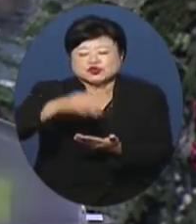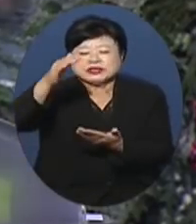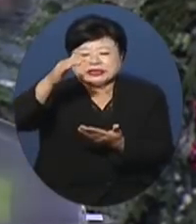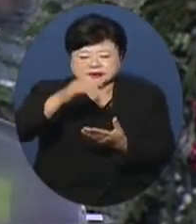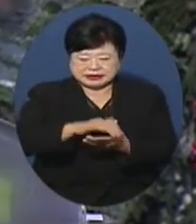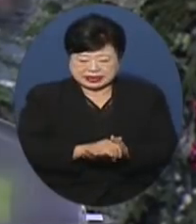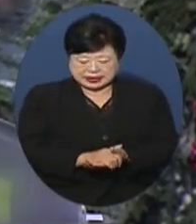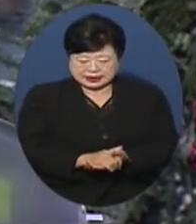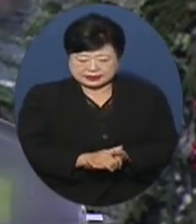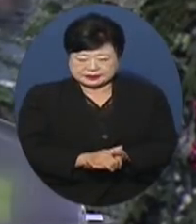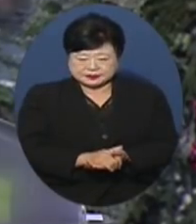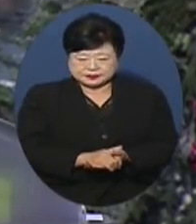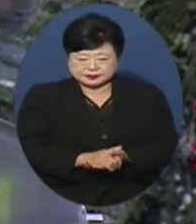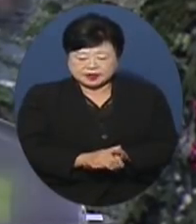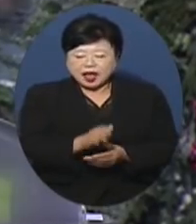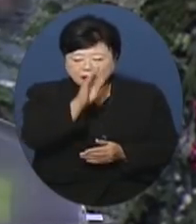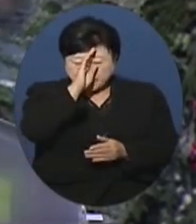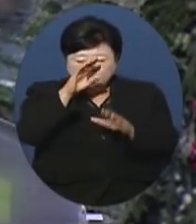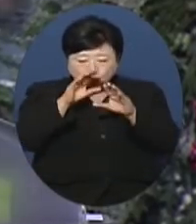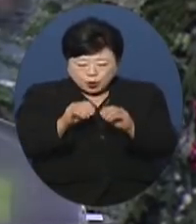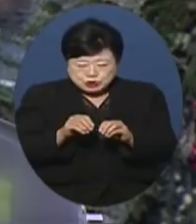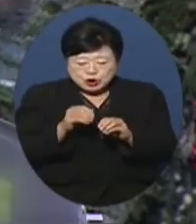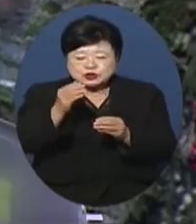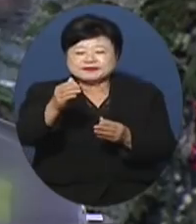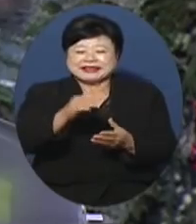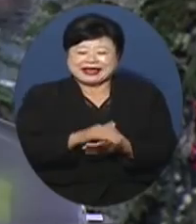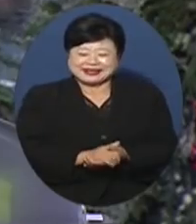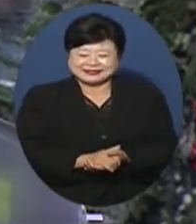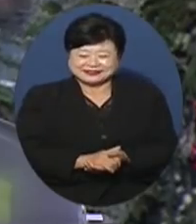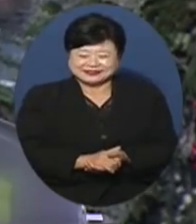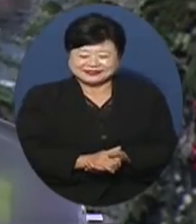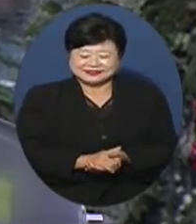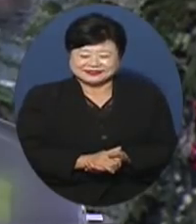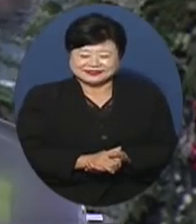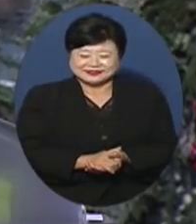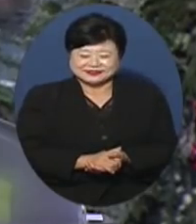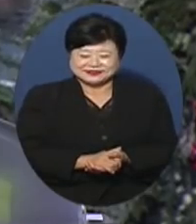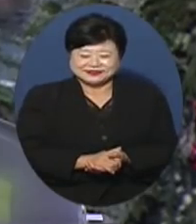쫓아내시고 병을 고치셨습니다.